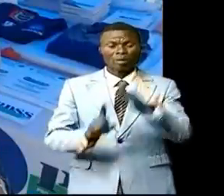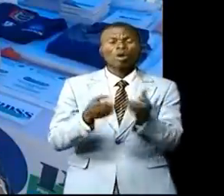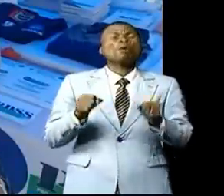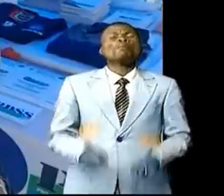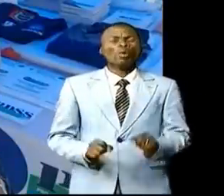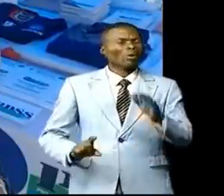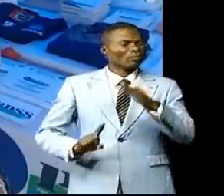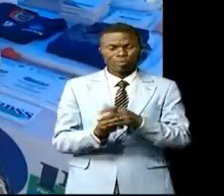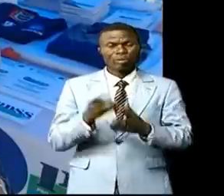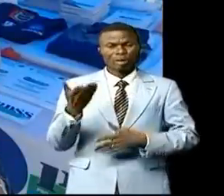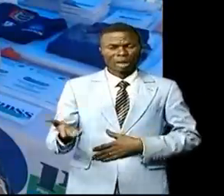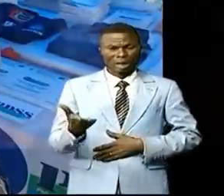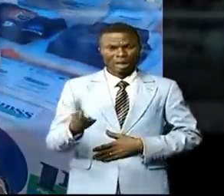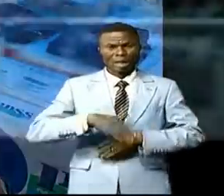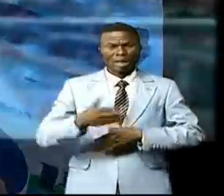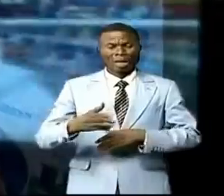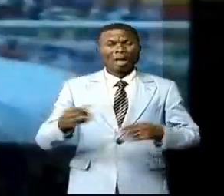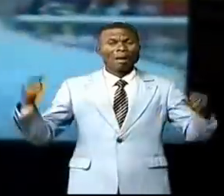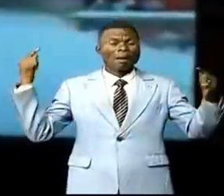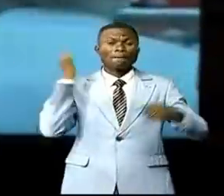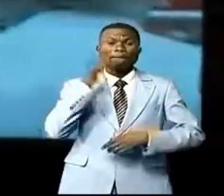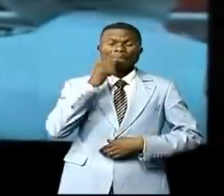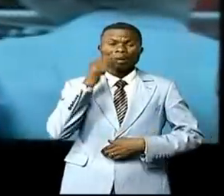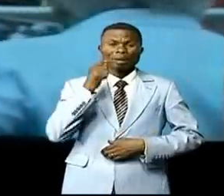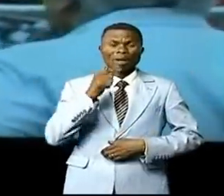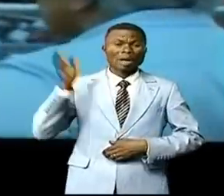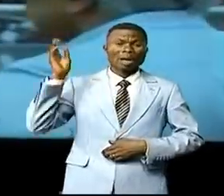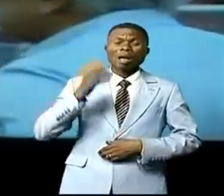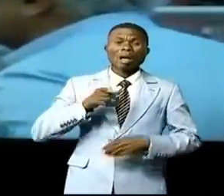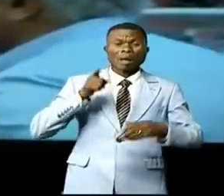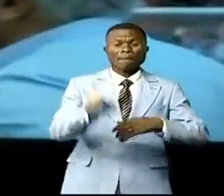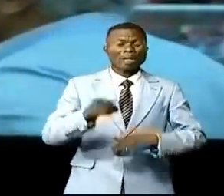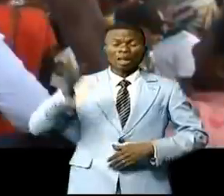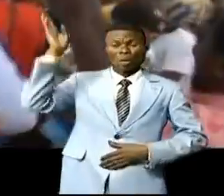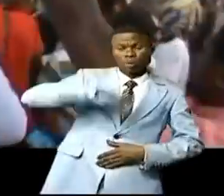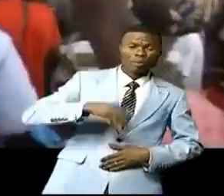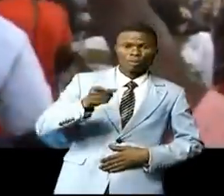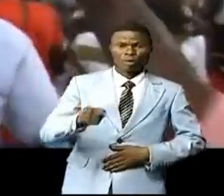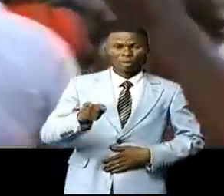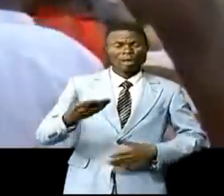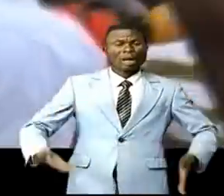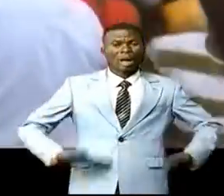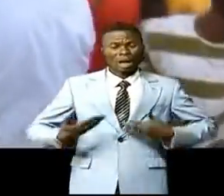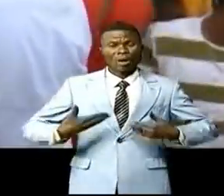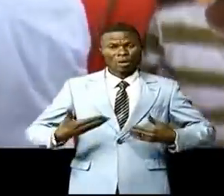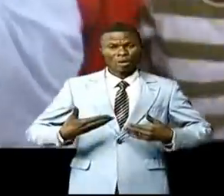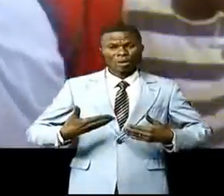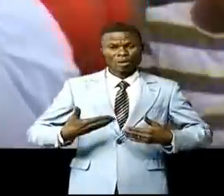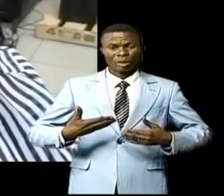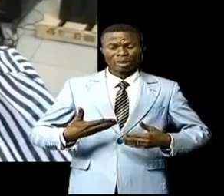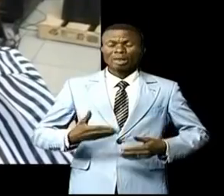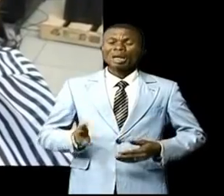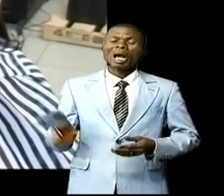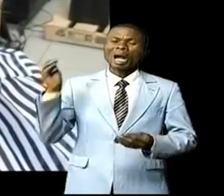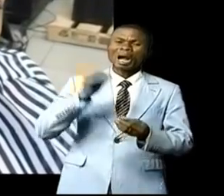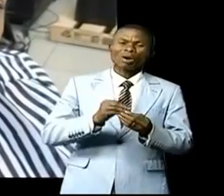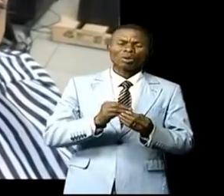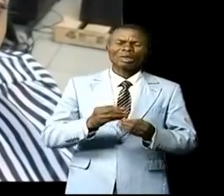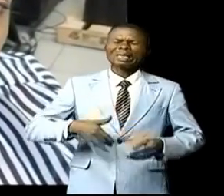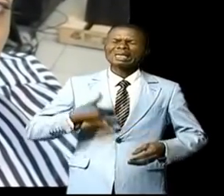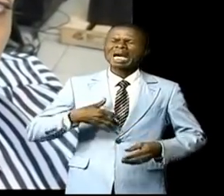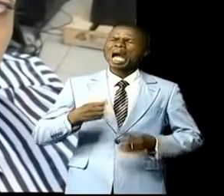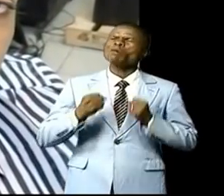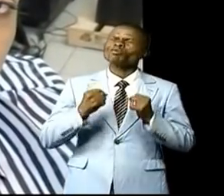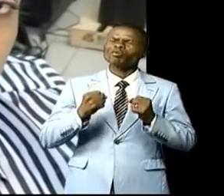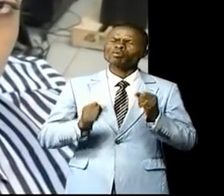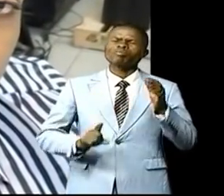les champs après que le Maroc ait raté les tirs de son pénalty. Sa joie s'est donc accompagnée d'une grande émotion qui